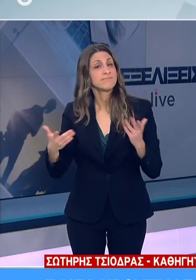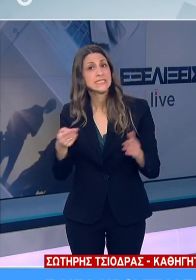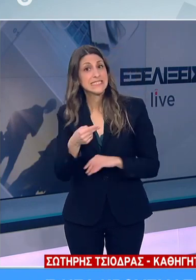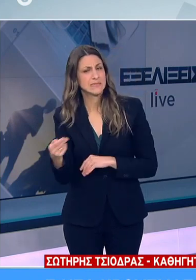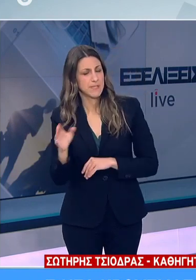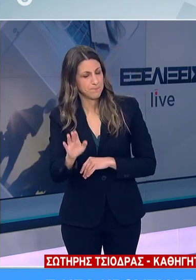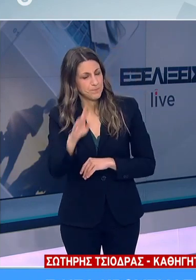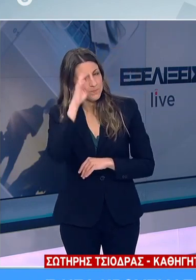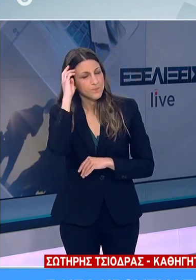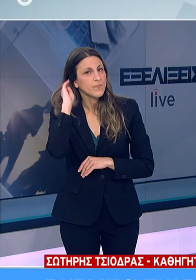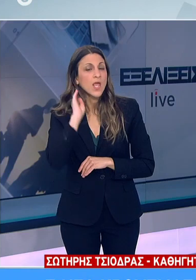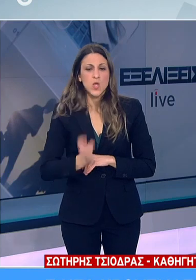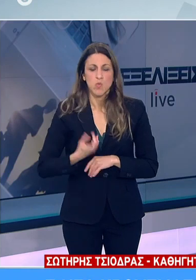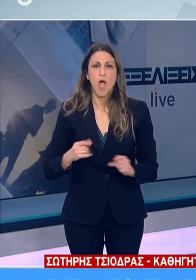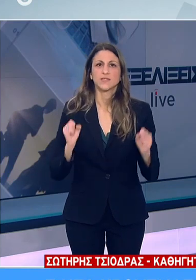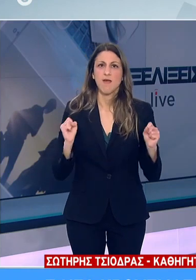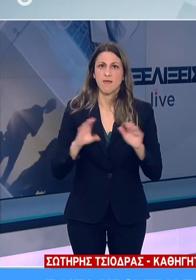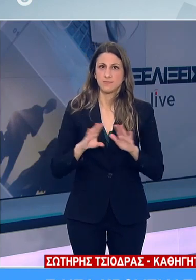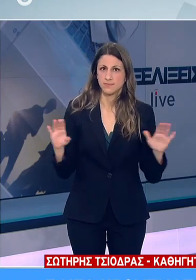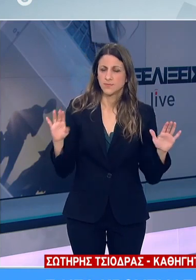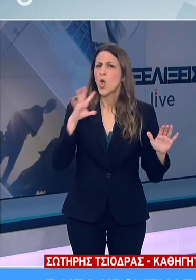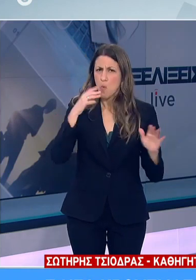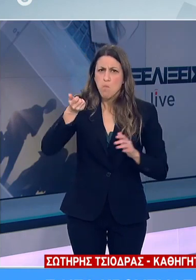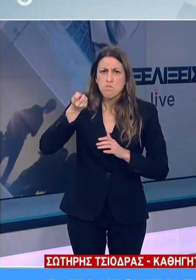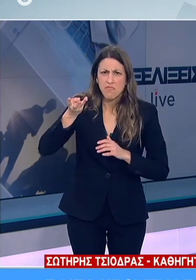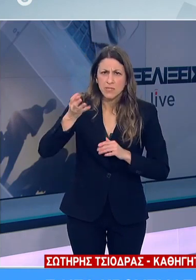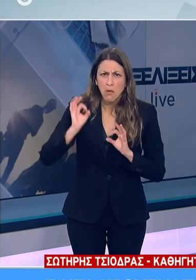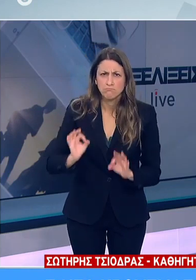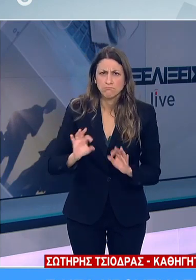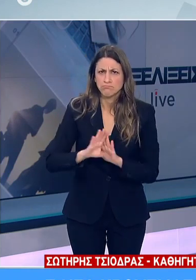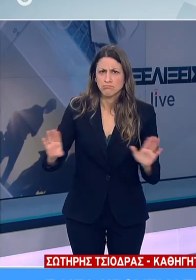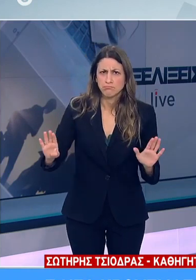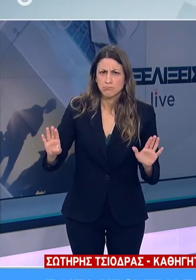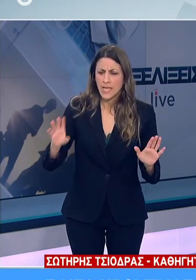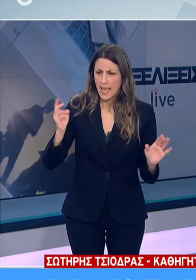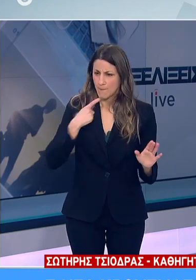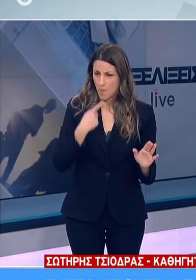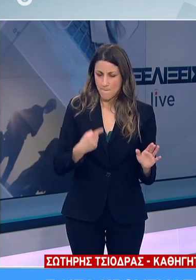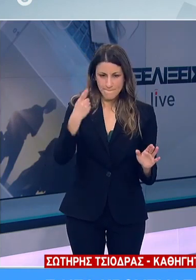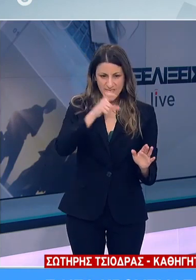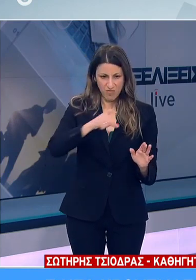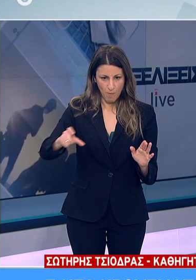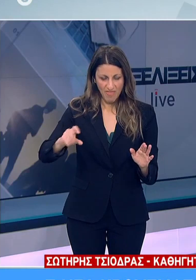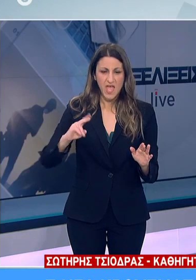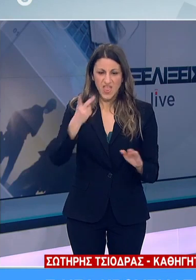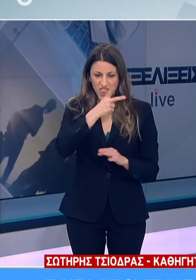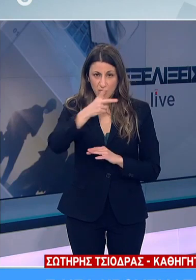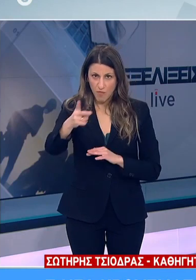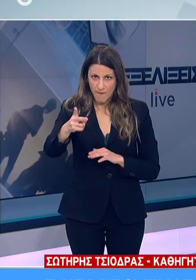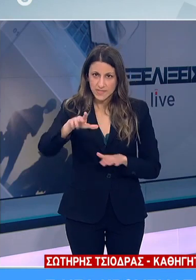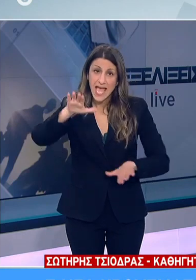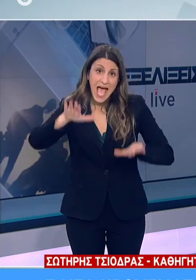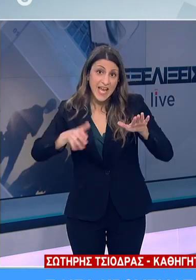Σημαίνει ότι με μεγάλη ασφάλεια, που βασίζεται στα μαθηματικά, μπορούμε να πούμε ότι σε 7 ή σε 15 μέρες, ανάλογα με τους αριθμούς